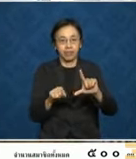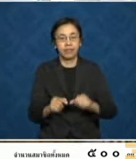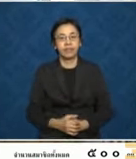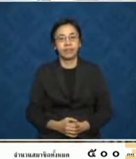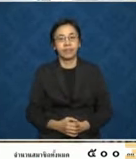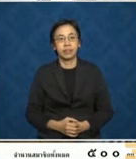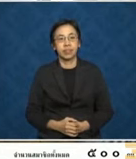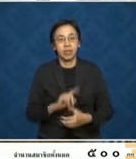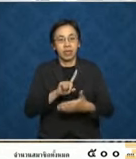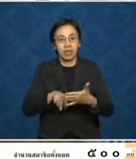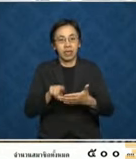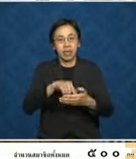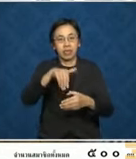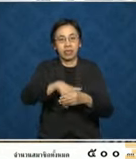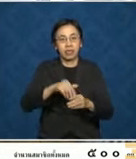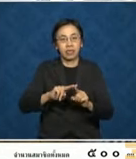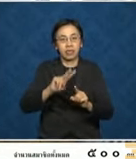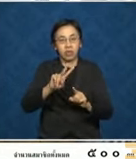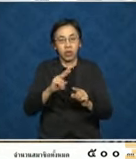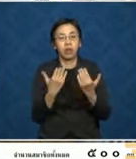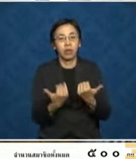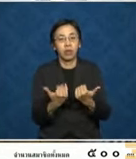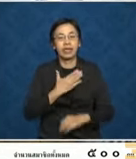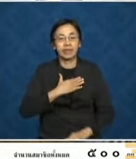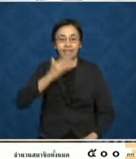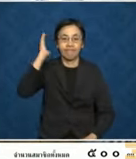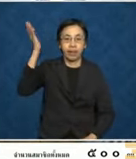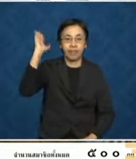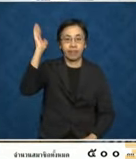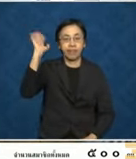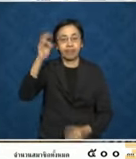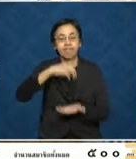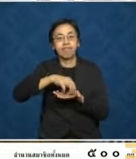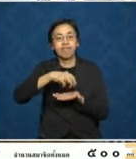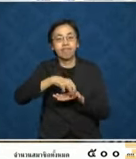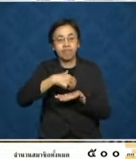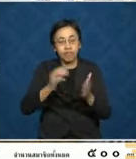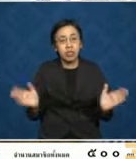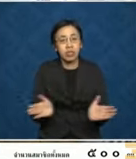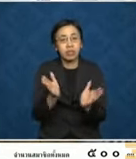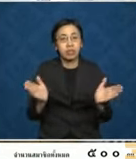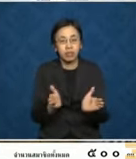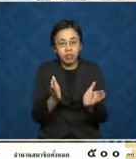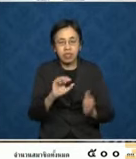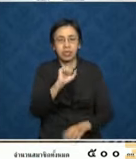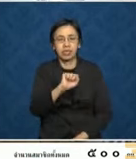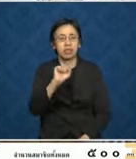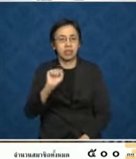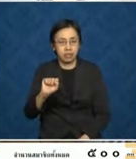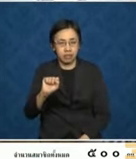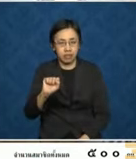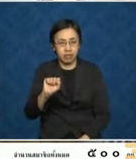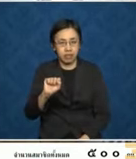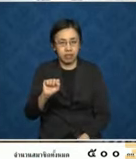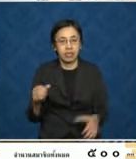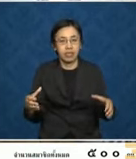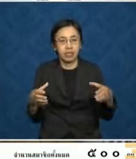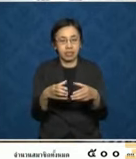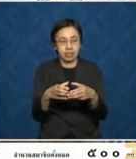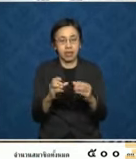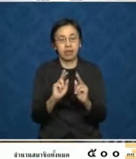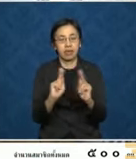พื้นที่เขตเลือกตั้งเขต2ค่ะวันนี้ดิฉันขอร่วมอภิปรายสนับสนุนขอให้ทางสภาผู้แทนราษฎรตั้งคณ